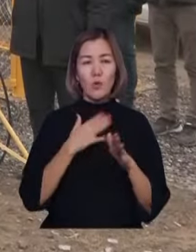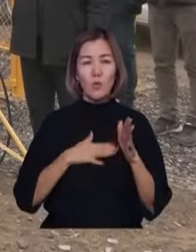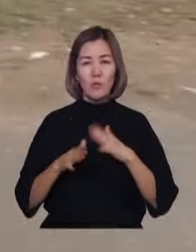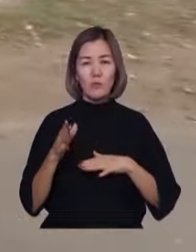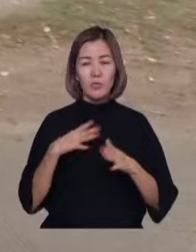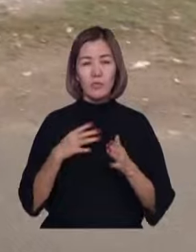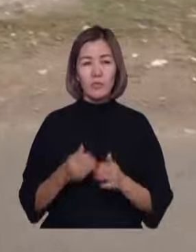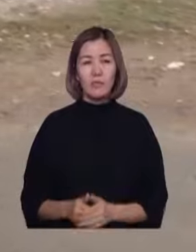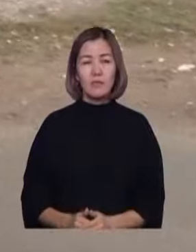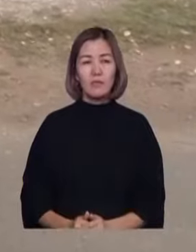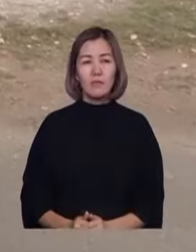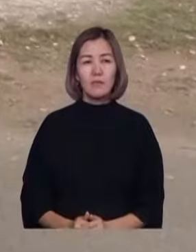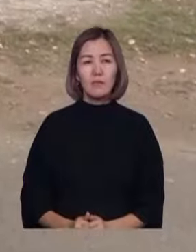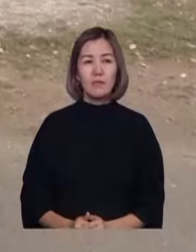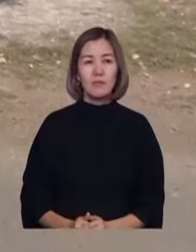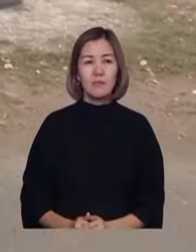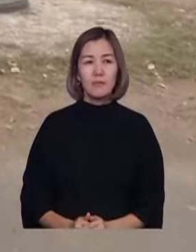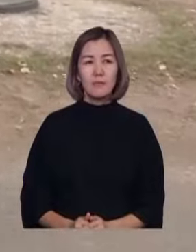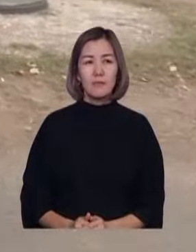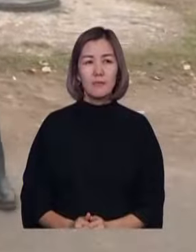алды.